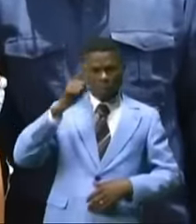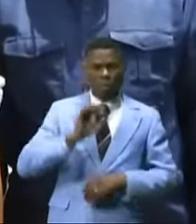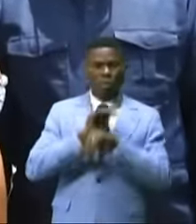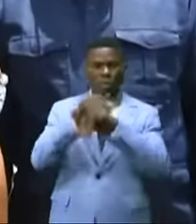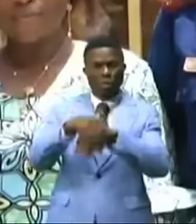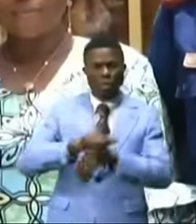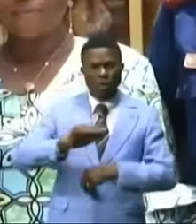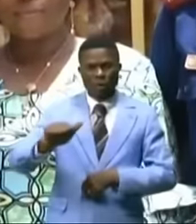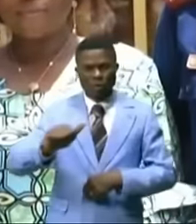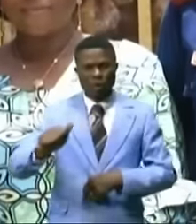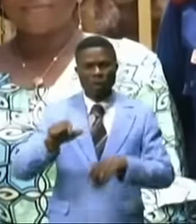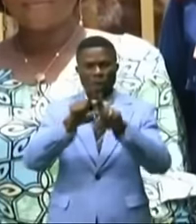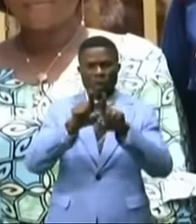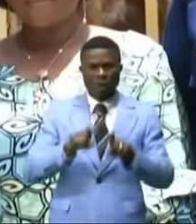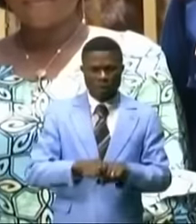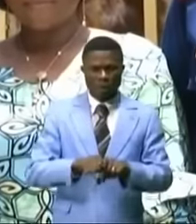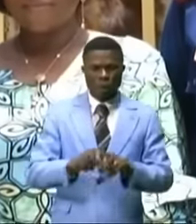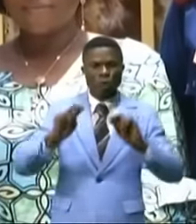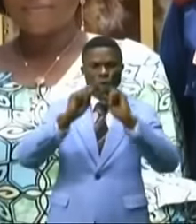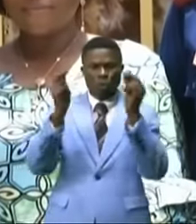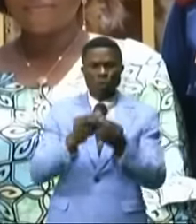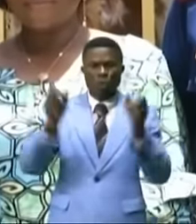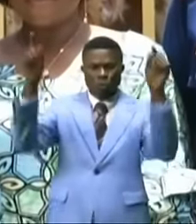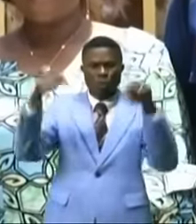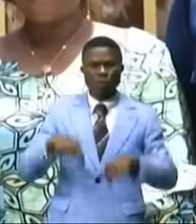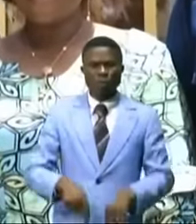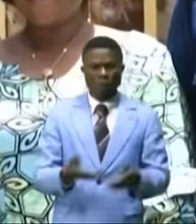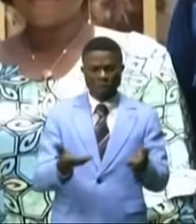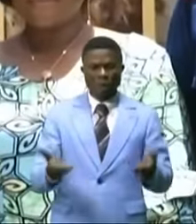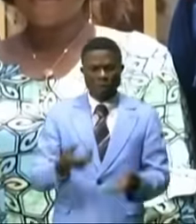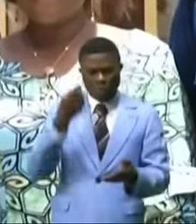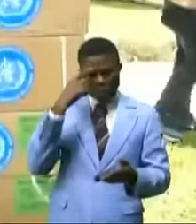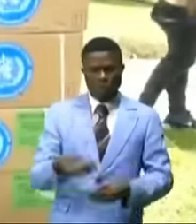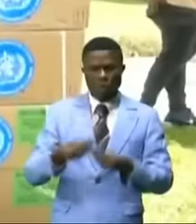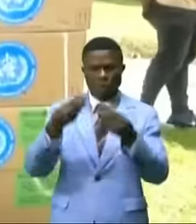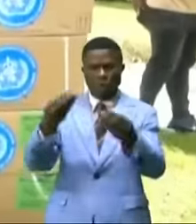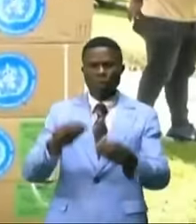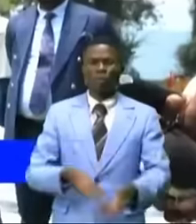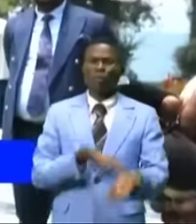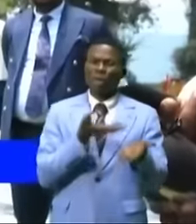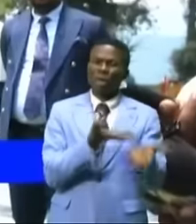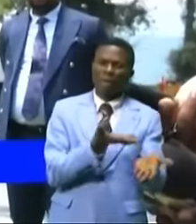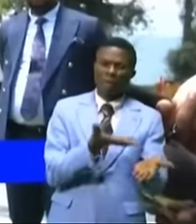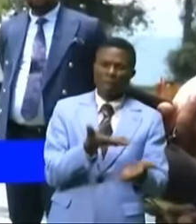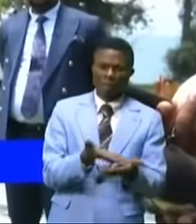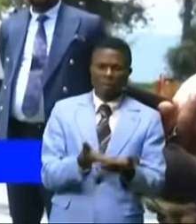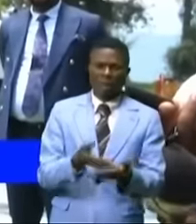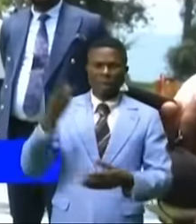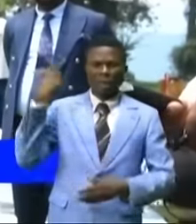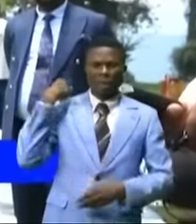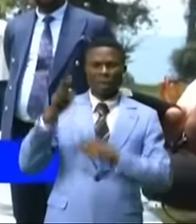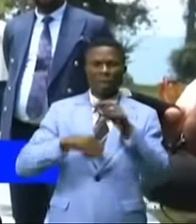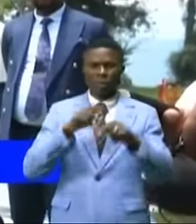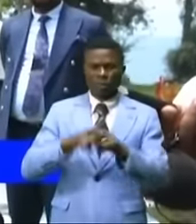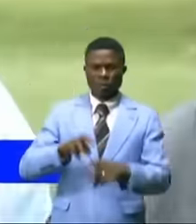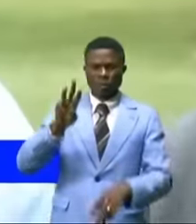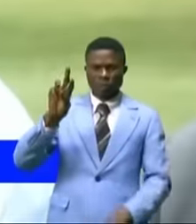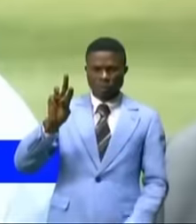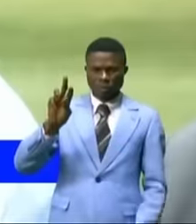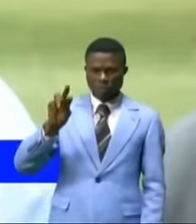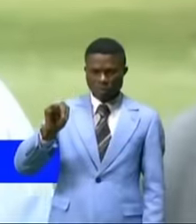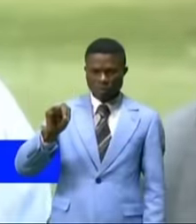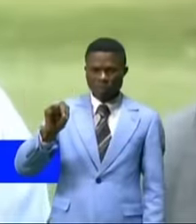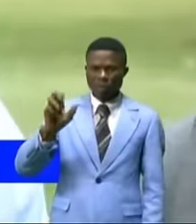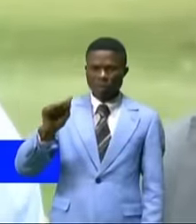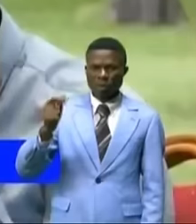engagement, mais aussi la délégation qui est venue ici pour apporter l'assistance. Pour la députée nationale Maggie Wakabuba, qui,